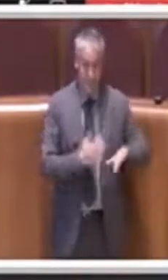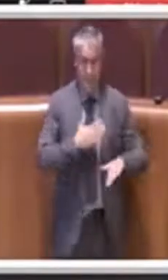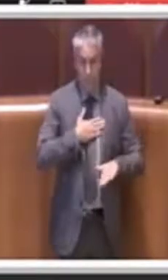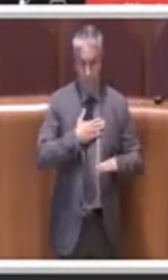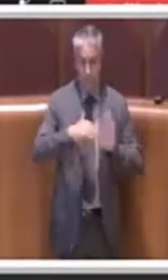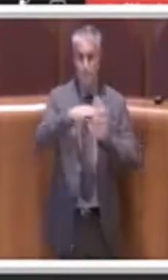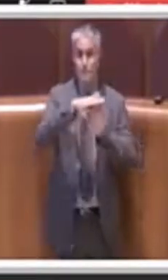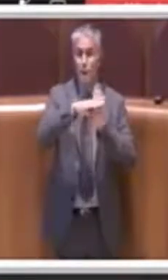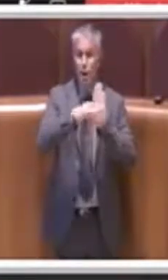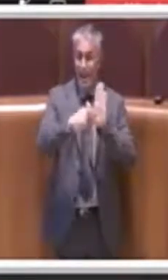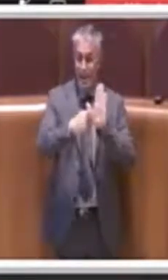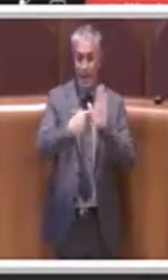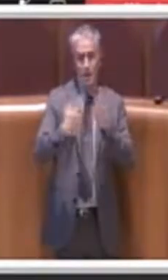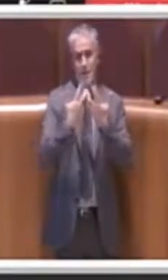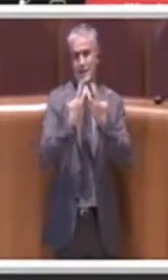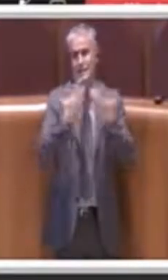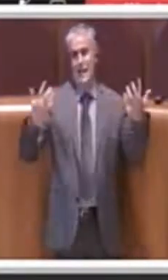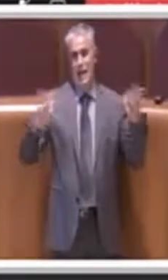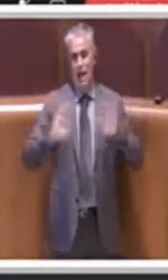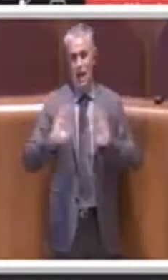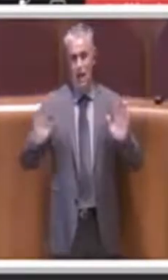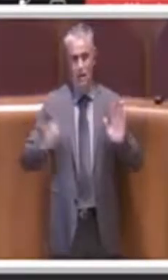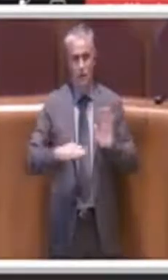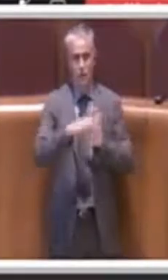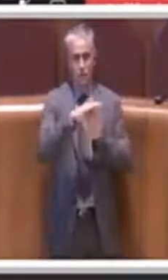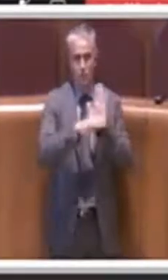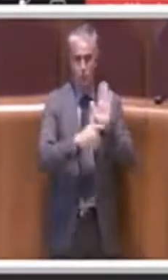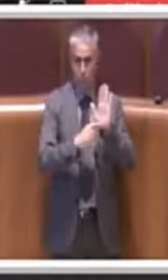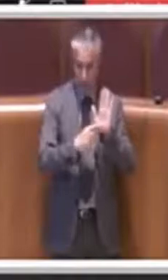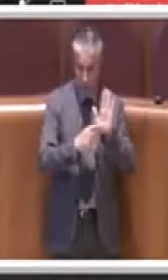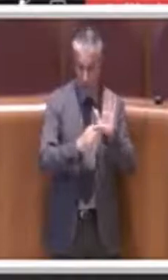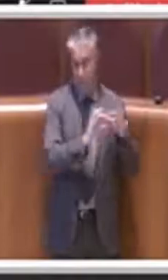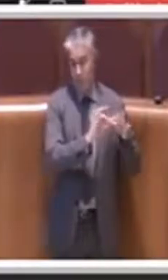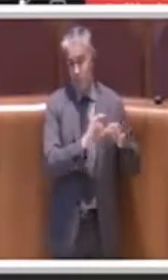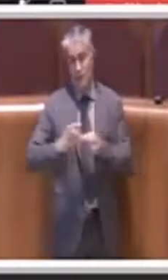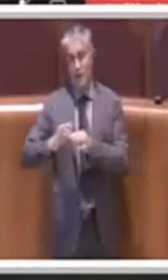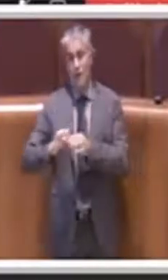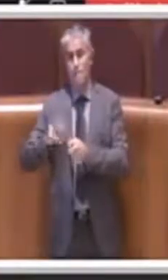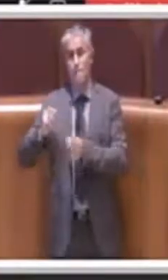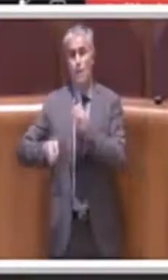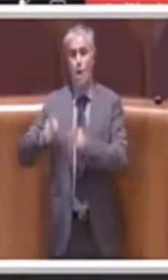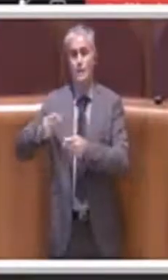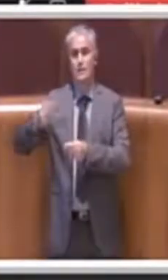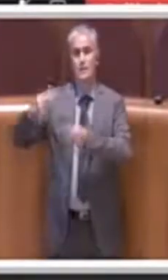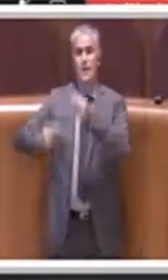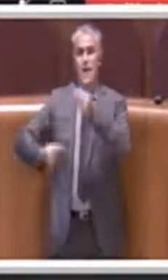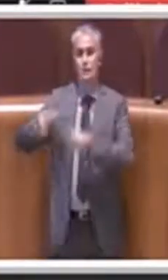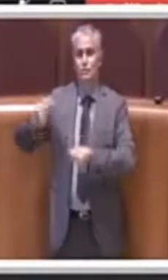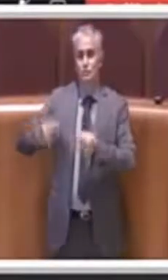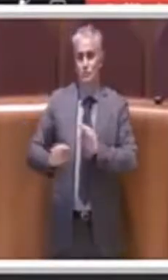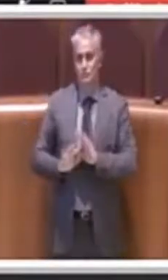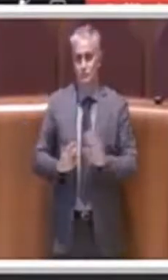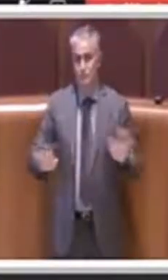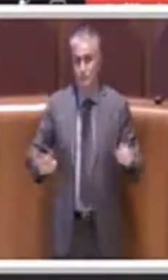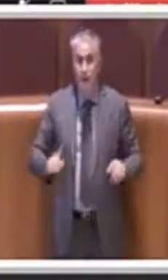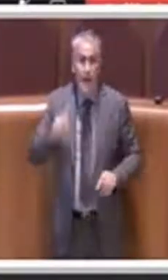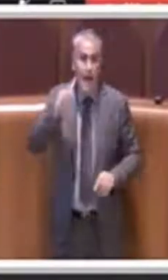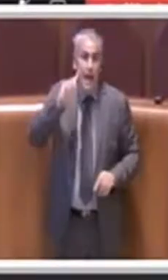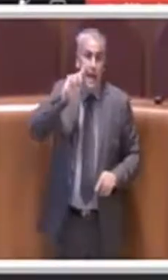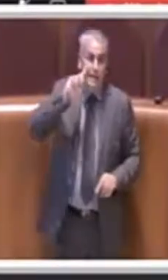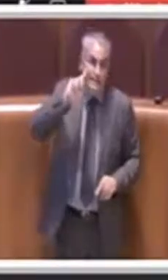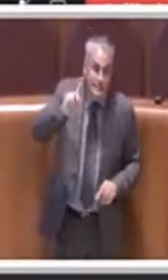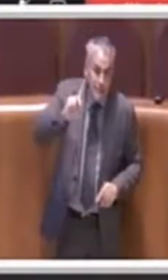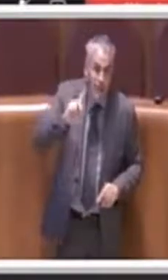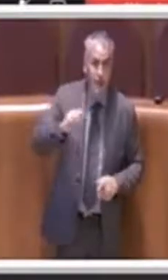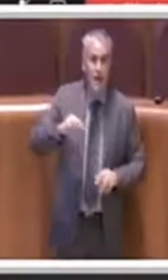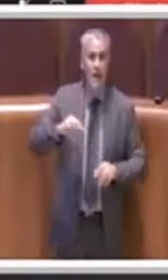sono abbastanza chiare e quindi quelle si riversano all'interno delle politiche di bilancio. È ovvio che se ci fosse stata